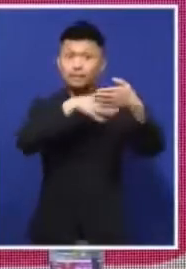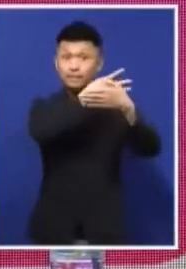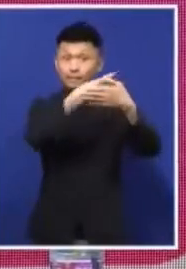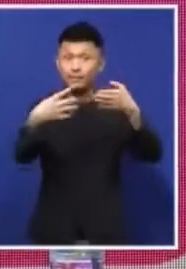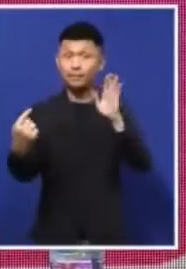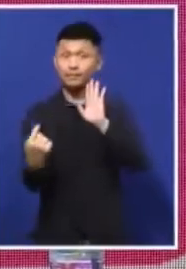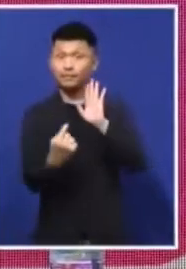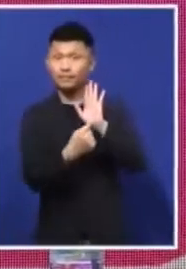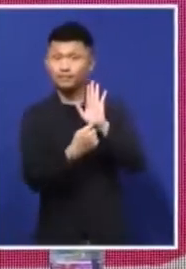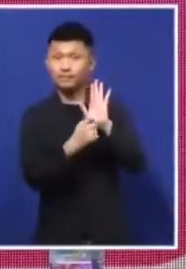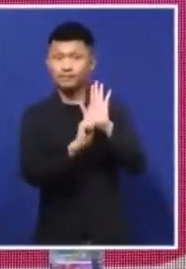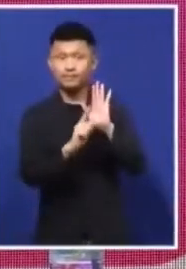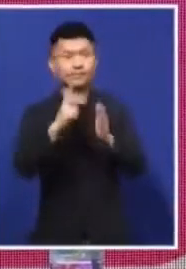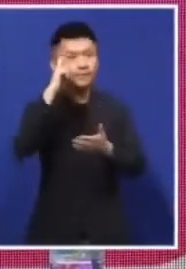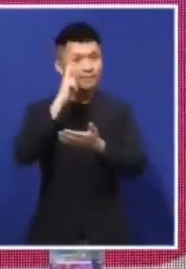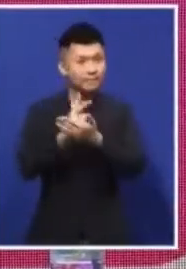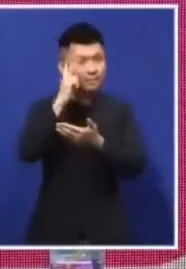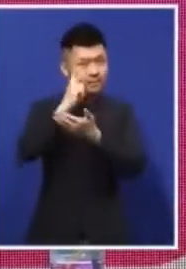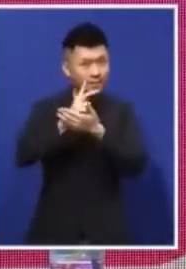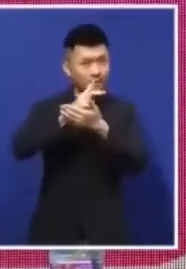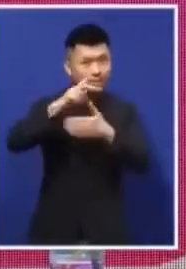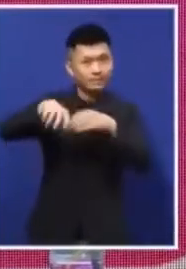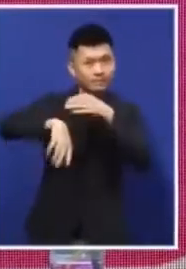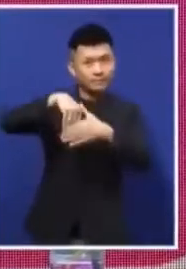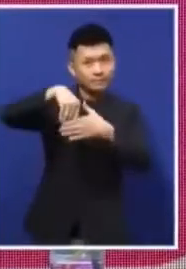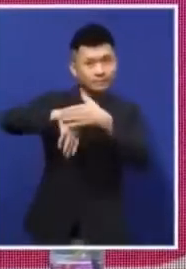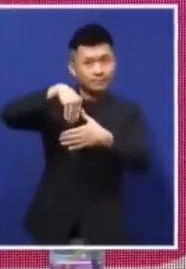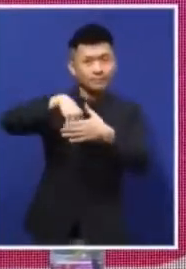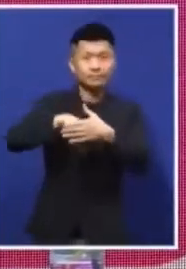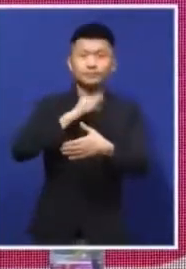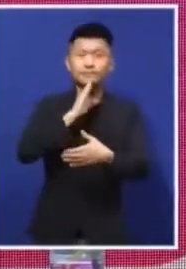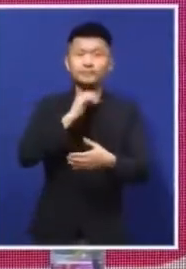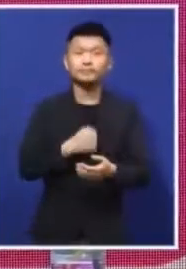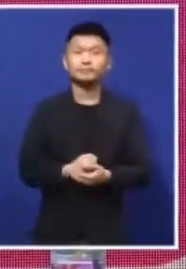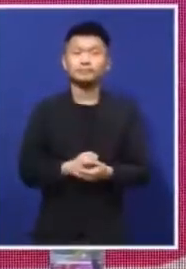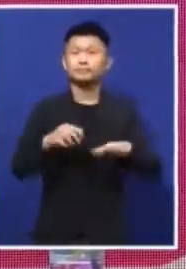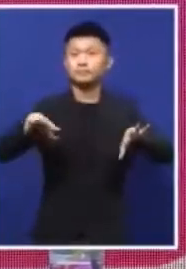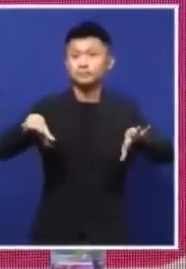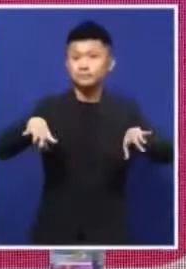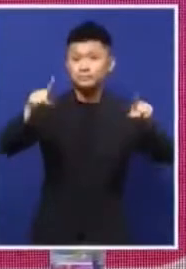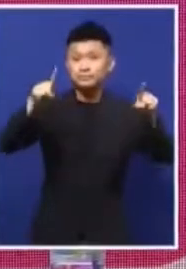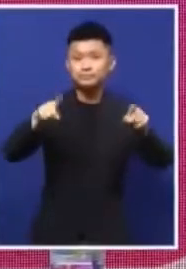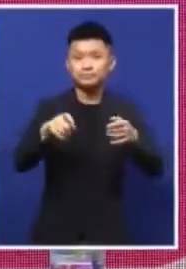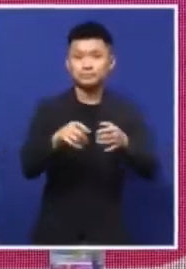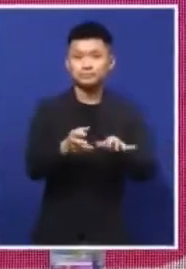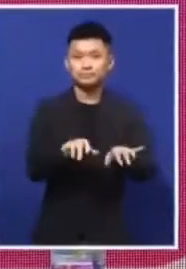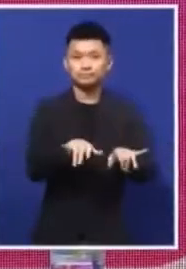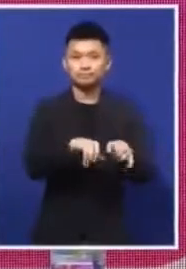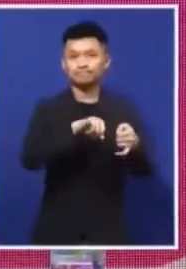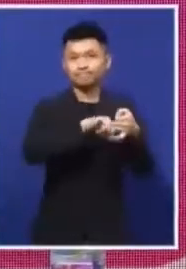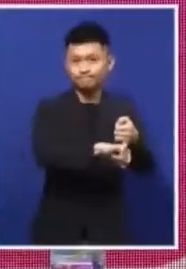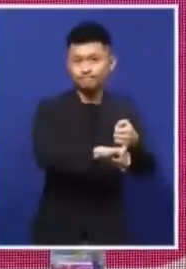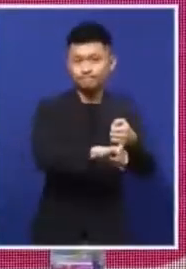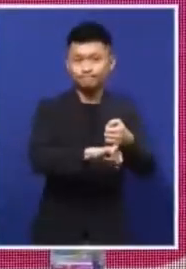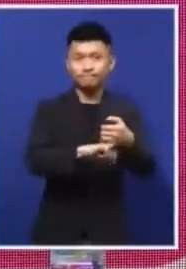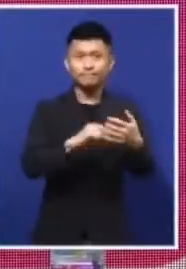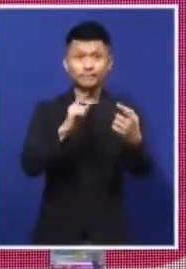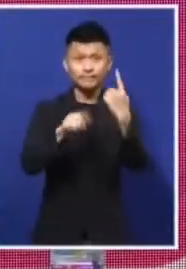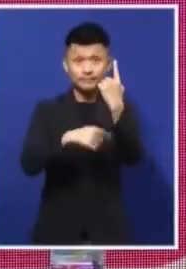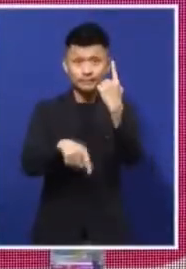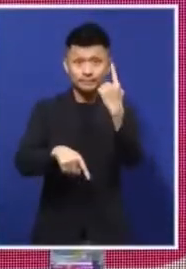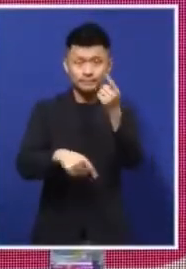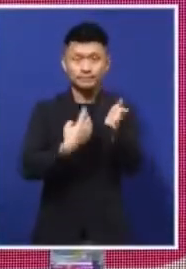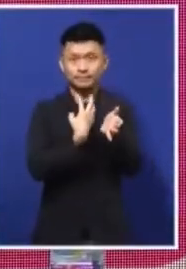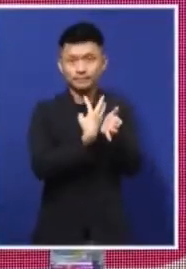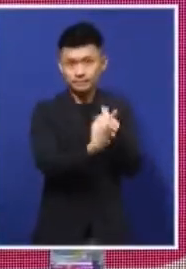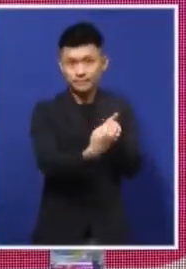是每一周的抽签。那我们在就是一开始做登记的时候，每个人会有一个序号，每个人